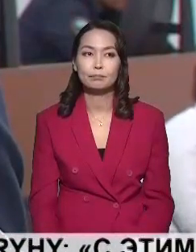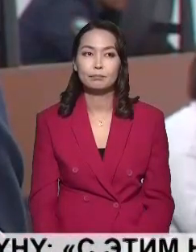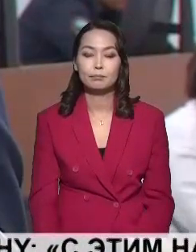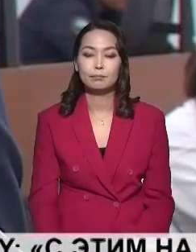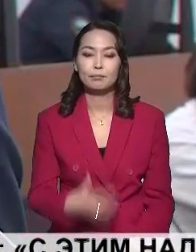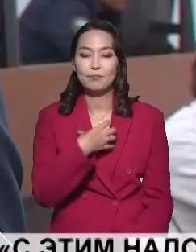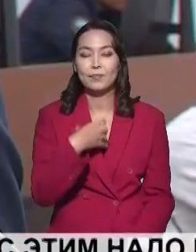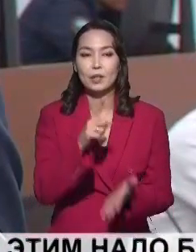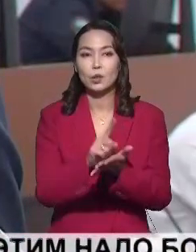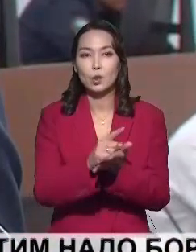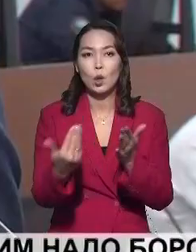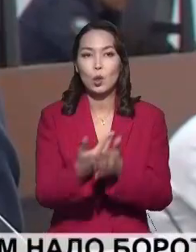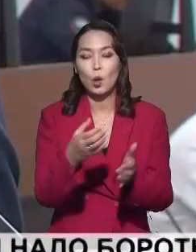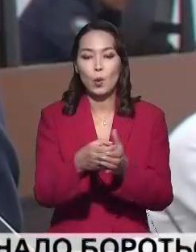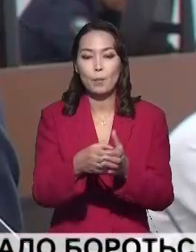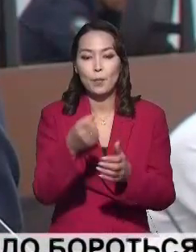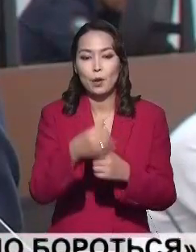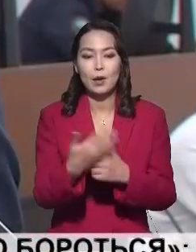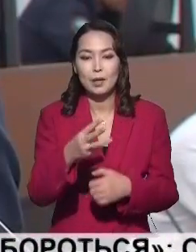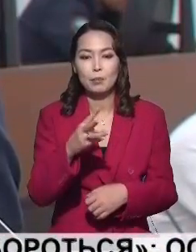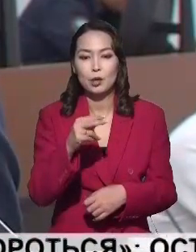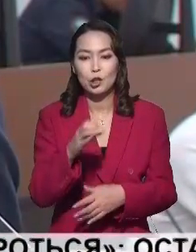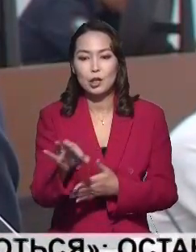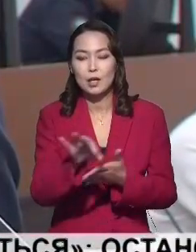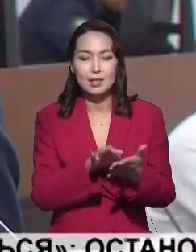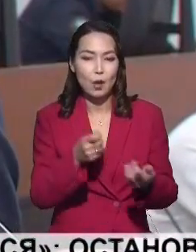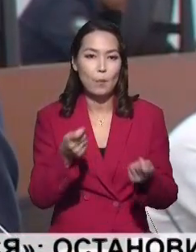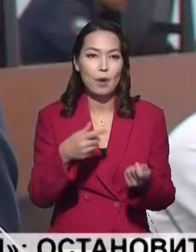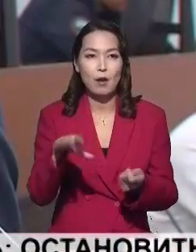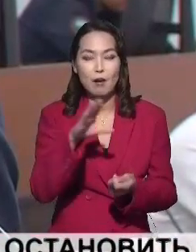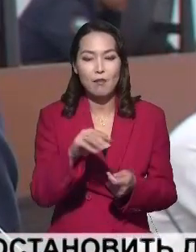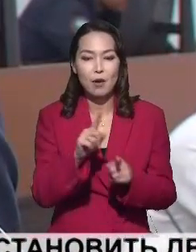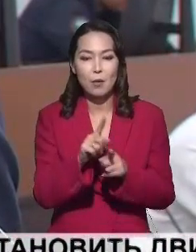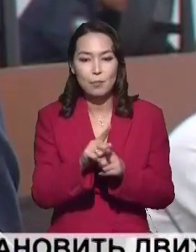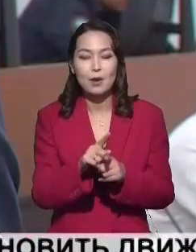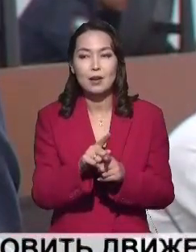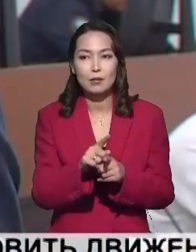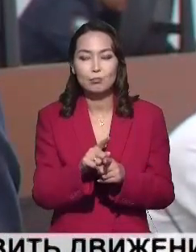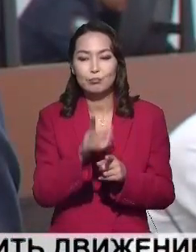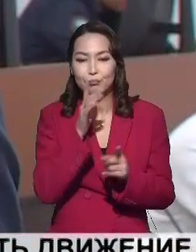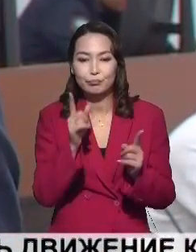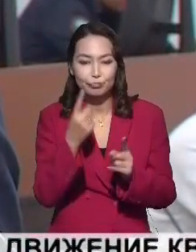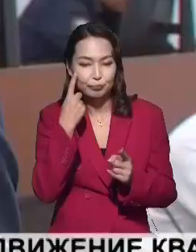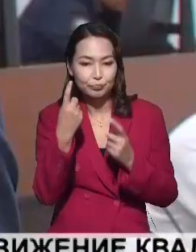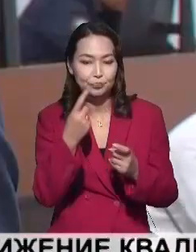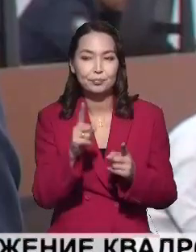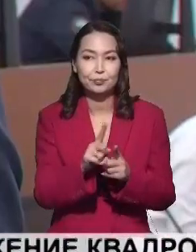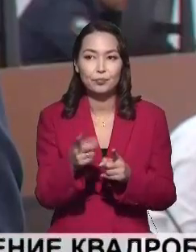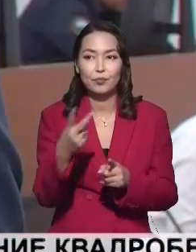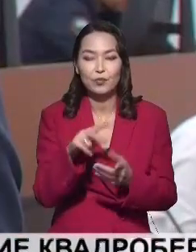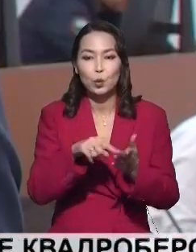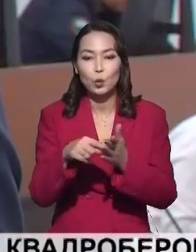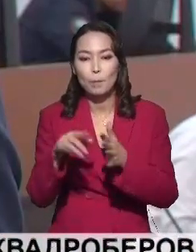Основная задача нового командного центра МЧС – оперативно управлять всеми силами и средствами во время ЧС, координировать их в необходимые